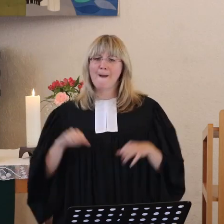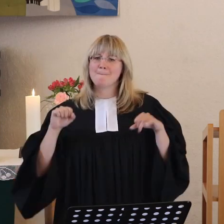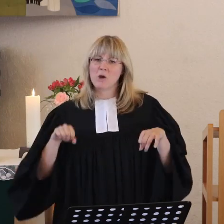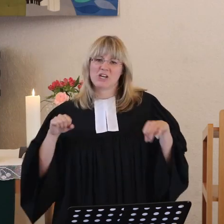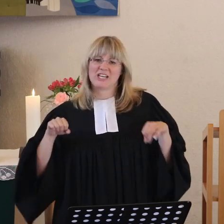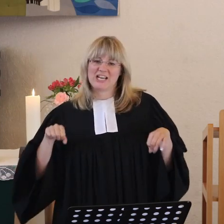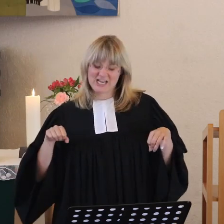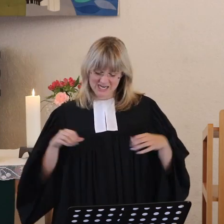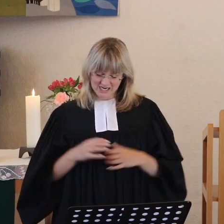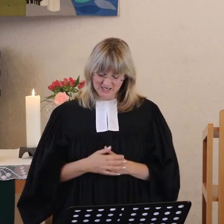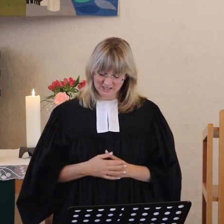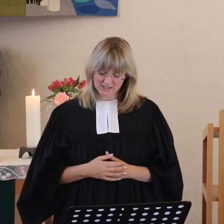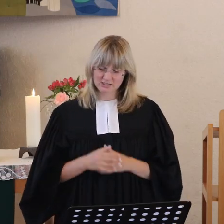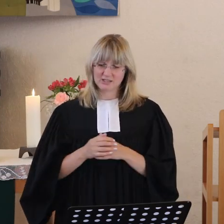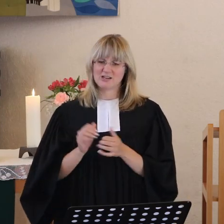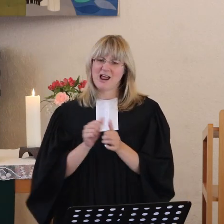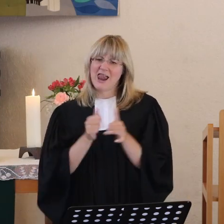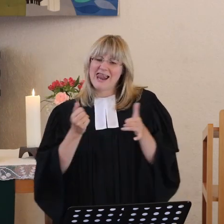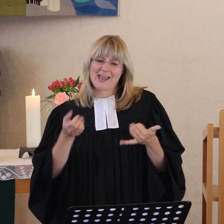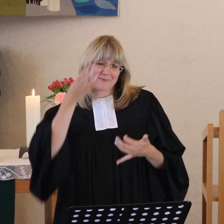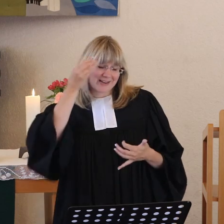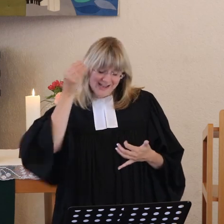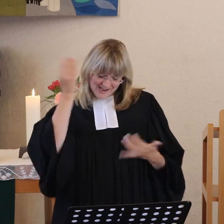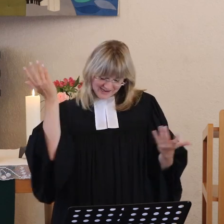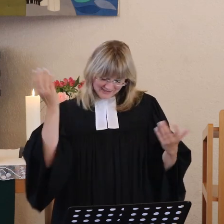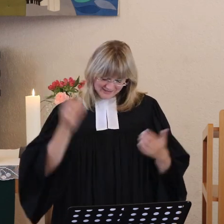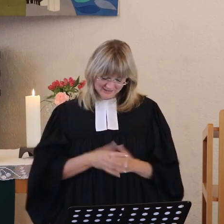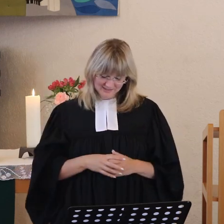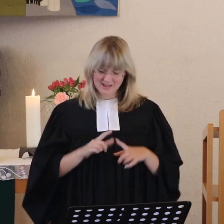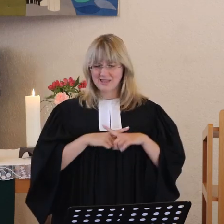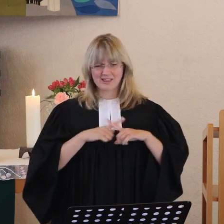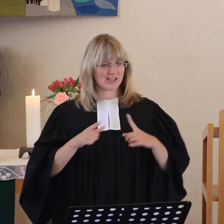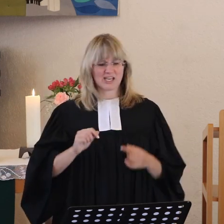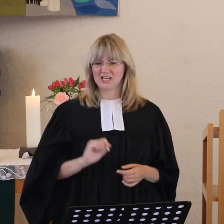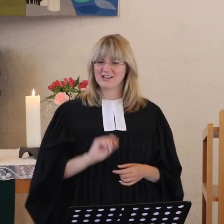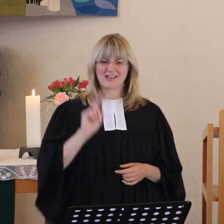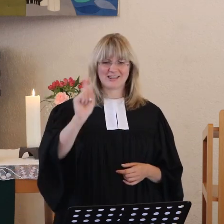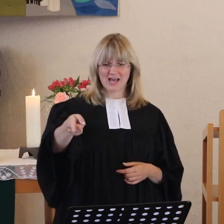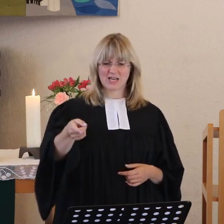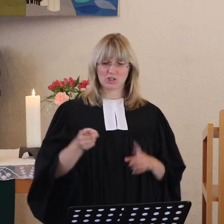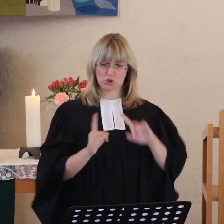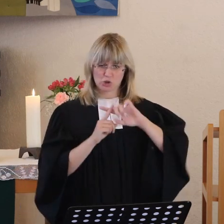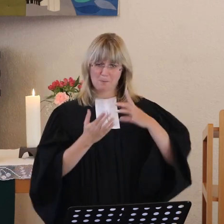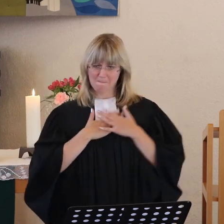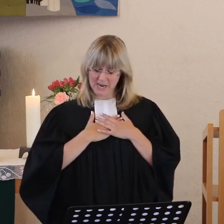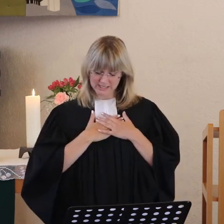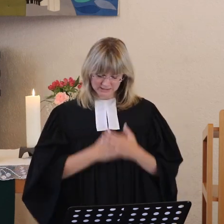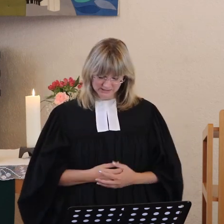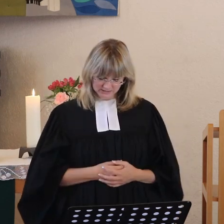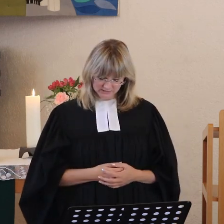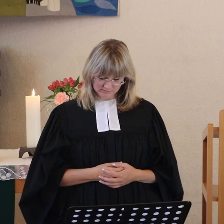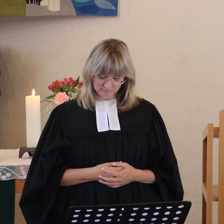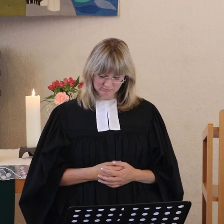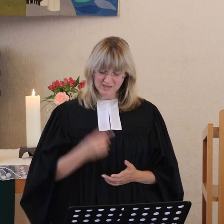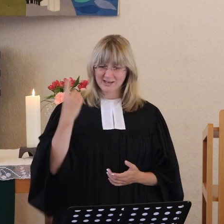Mitte wissen? Und was, wenn sich daraus ganz konkrete Umgangsformen ergeben